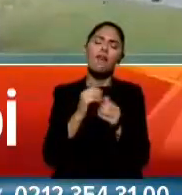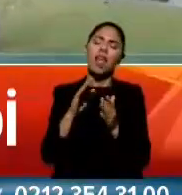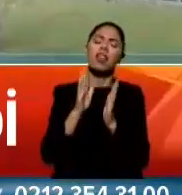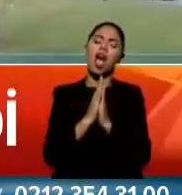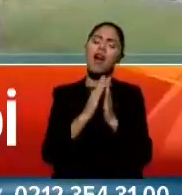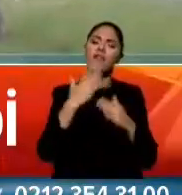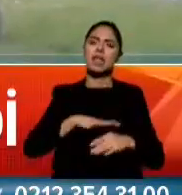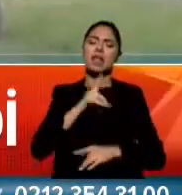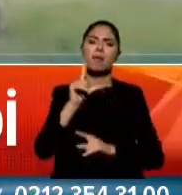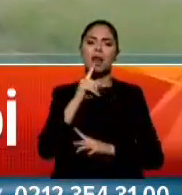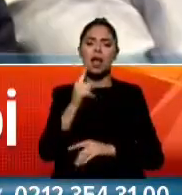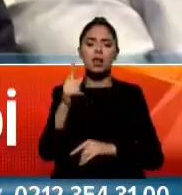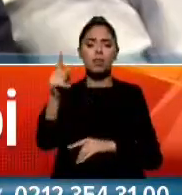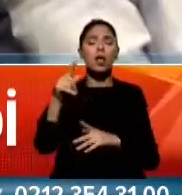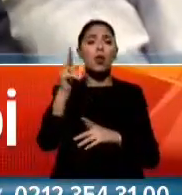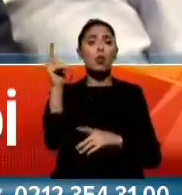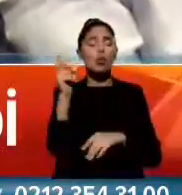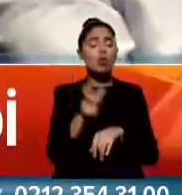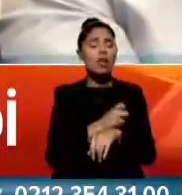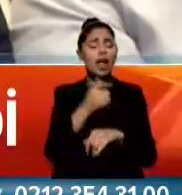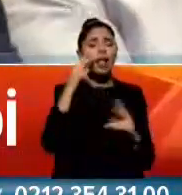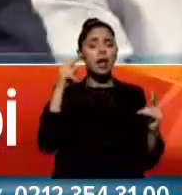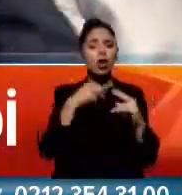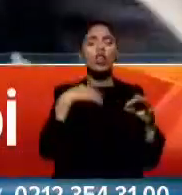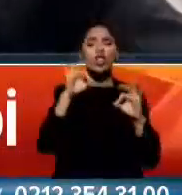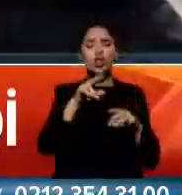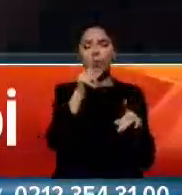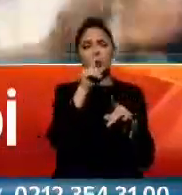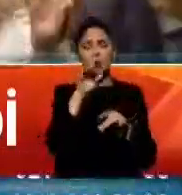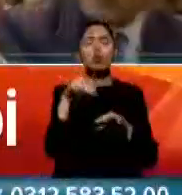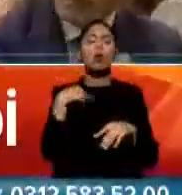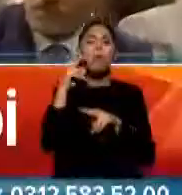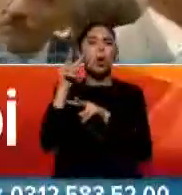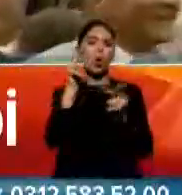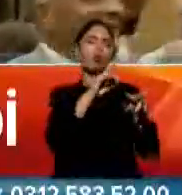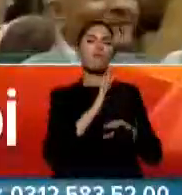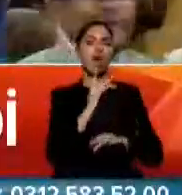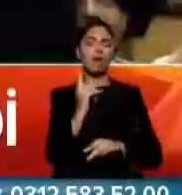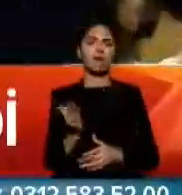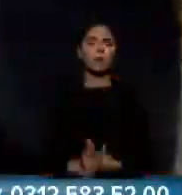süren görüşmede Akşener ise vekillere şu an için susuyorum, gözlemliyorum cevabını verdi.